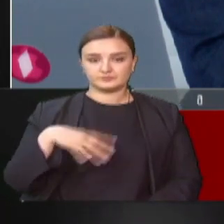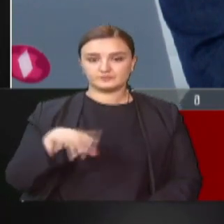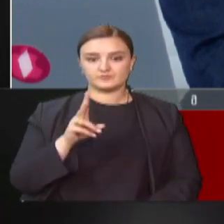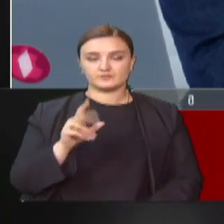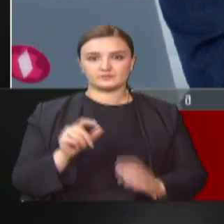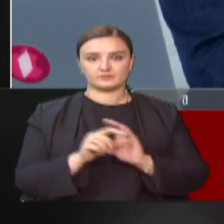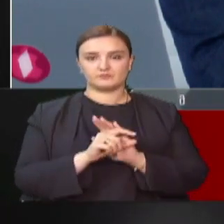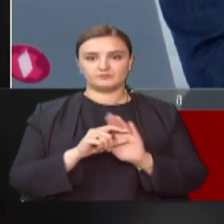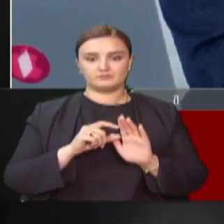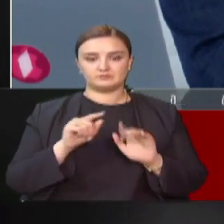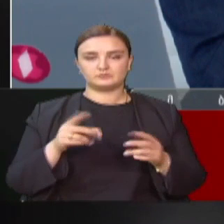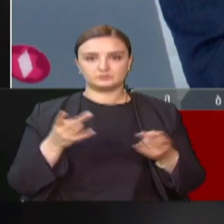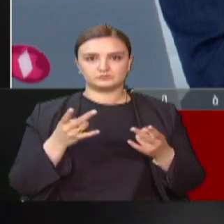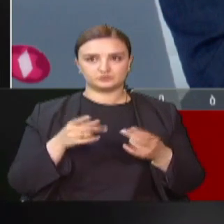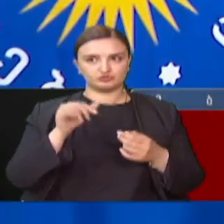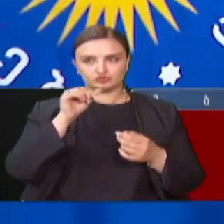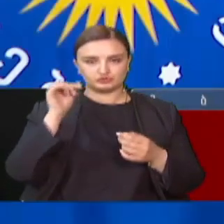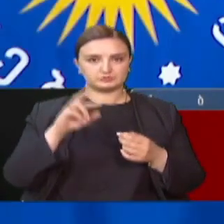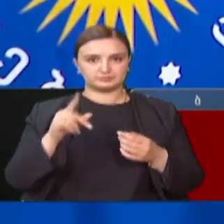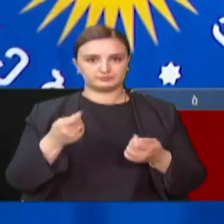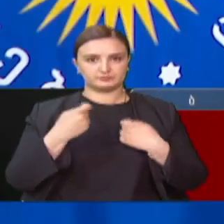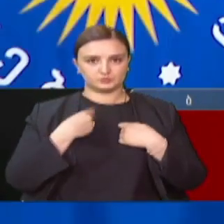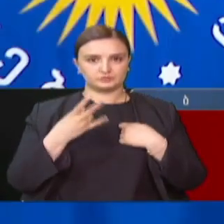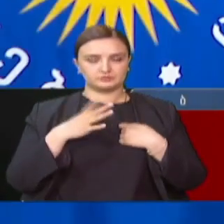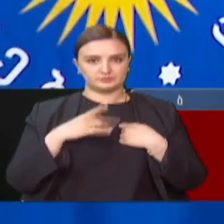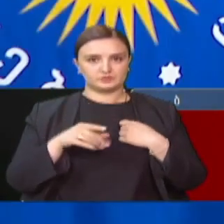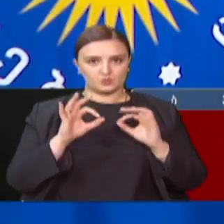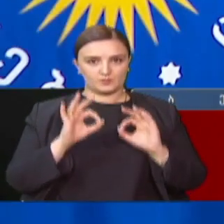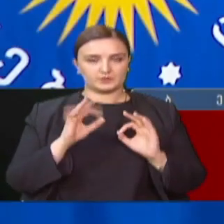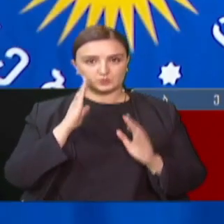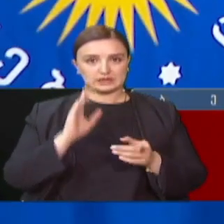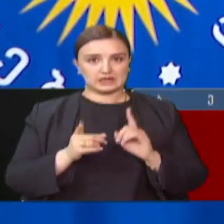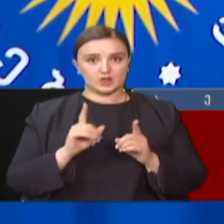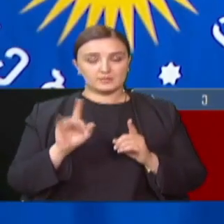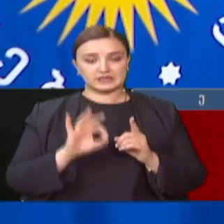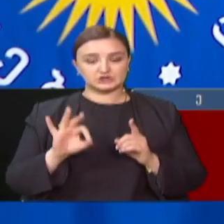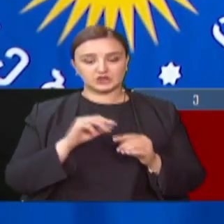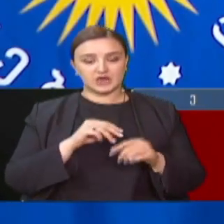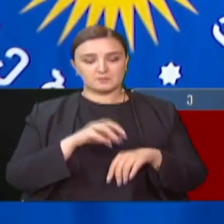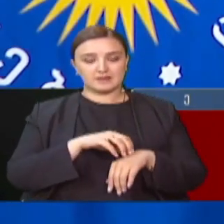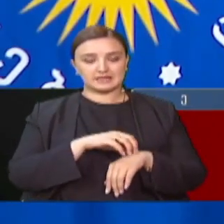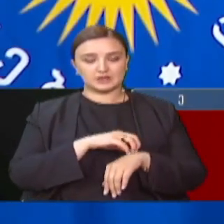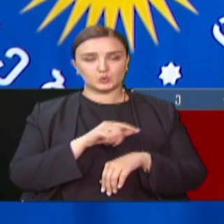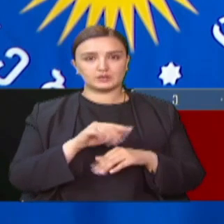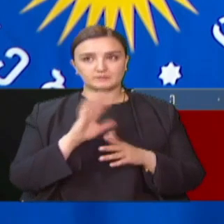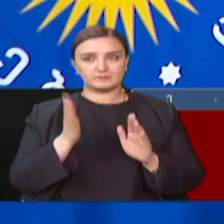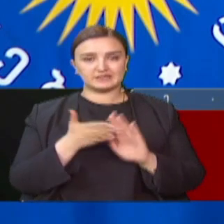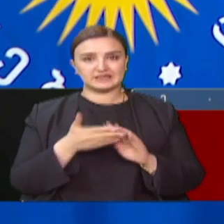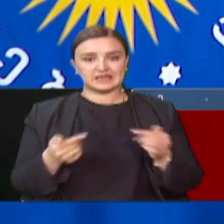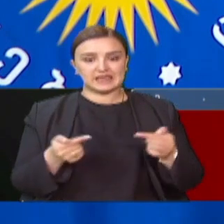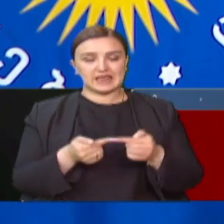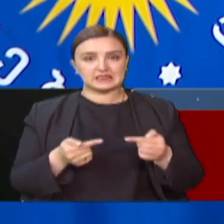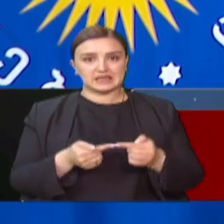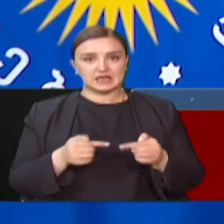კანდიდატის სტატუსს იმსახურებდა შარშანაც. ეს არის ობიექტური რეალობა. რა შეეხება პარტიულ მდგენელს ამ ყველაფერთან მიმართებაში,